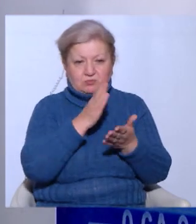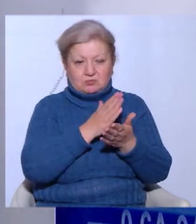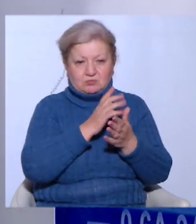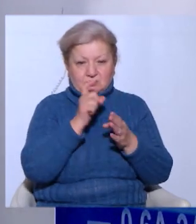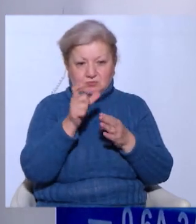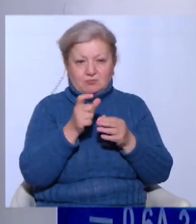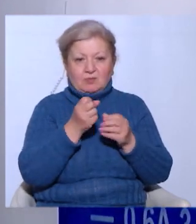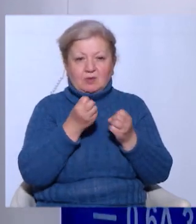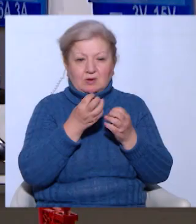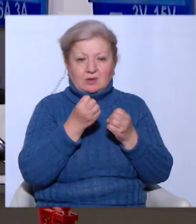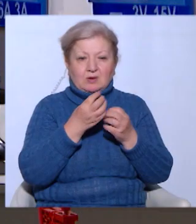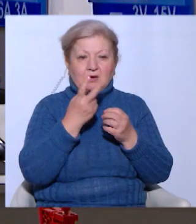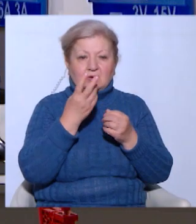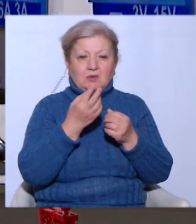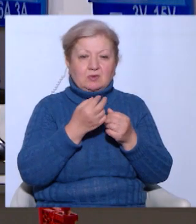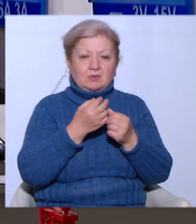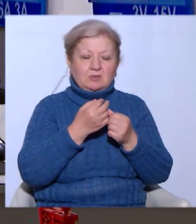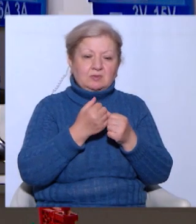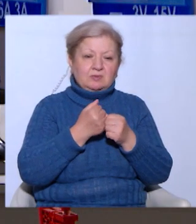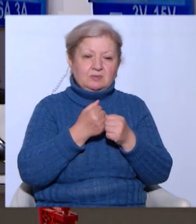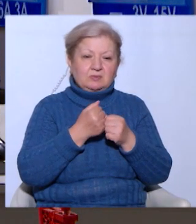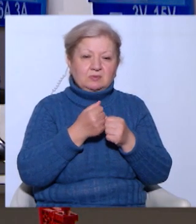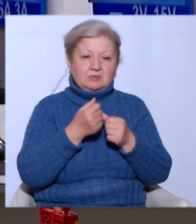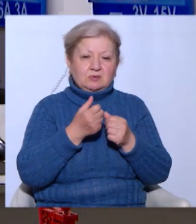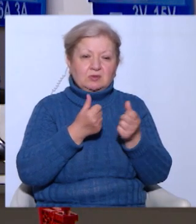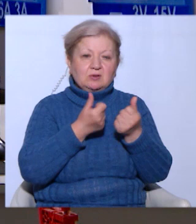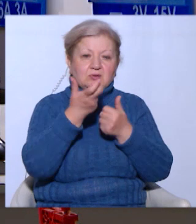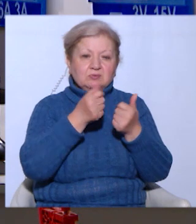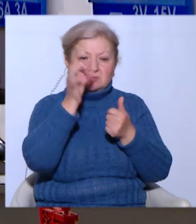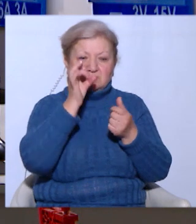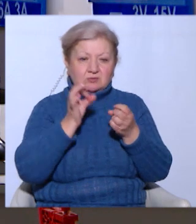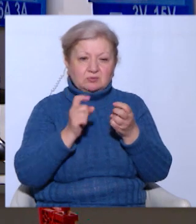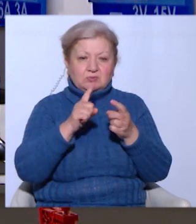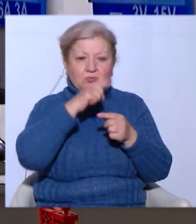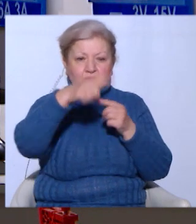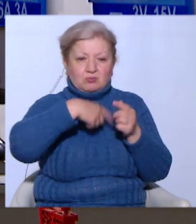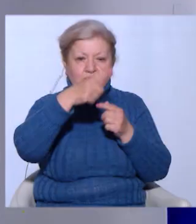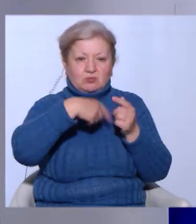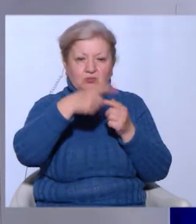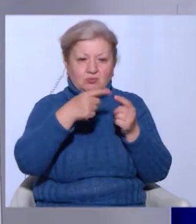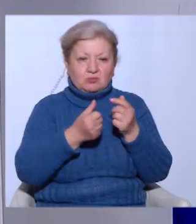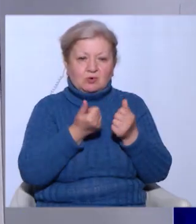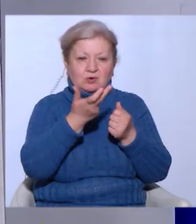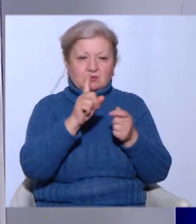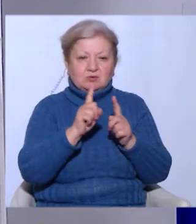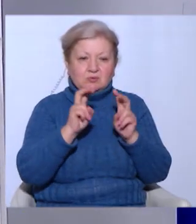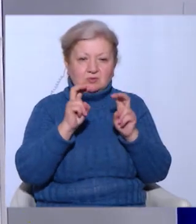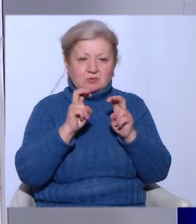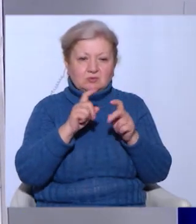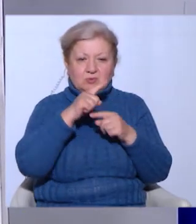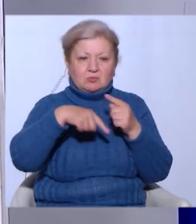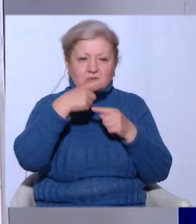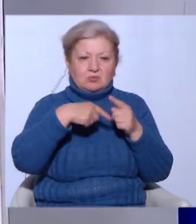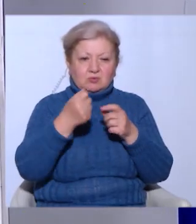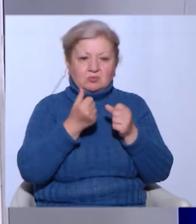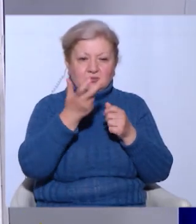პერიოდს. კიდევ ერთი ცნება, სიხშირე ბრუნთა რიცხვი რას ნიშნავს? ბრუნვის სიხშირე რას